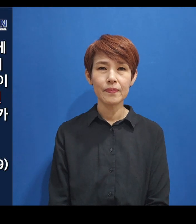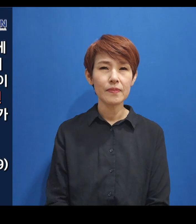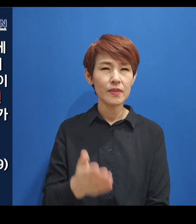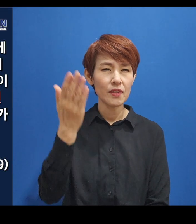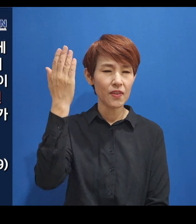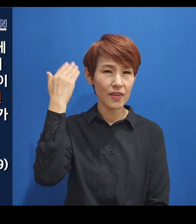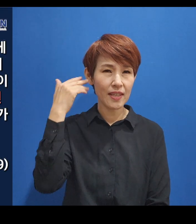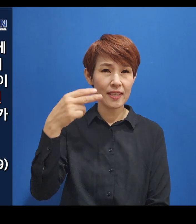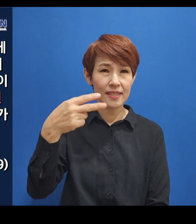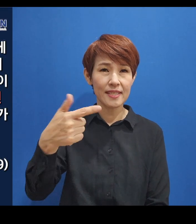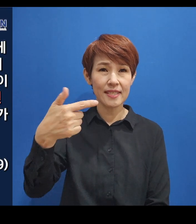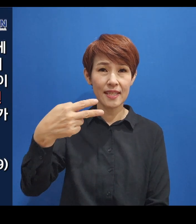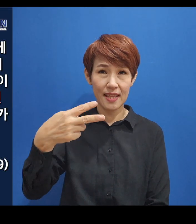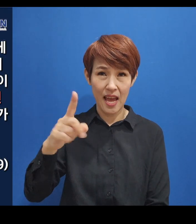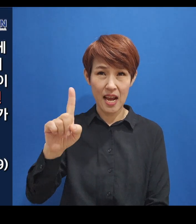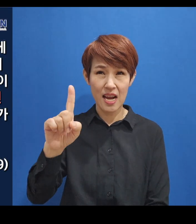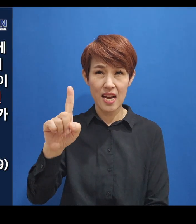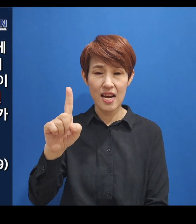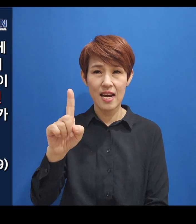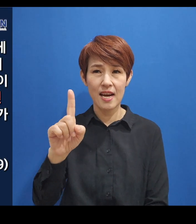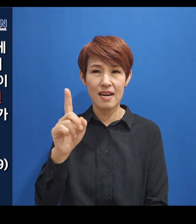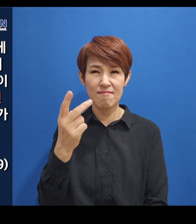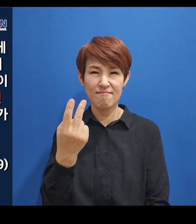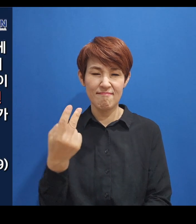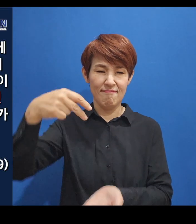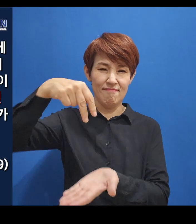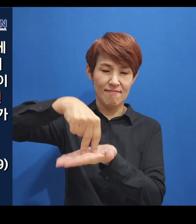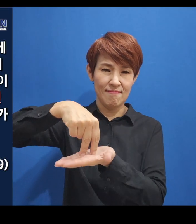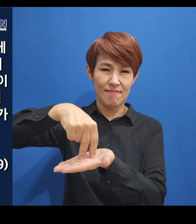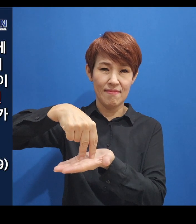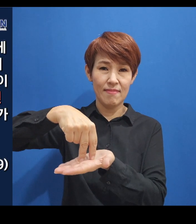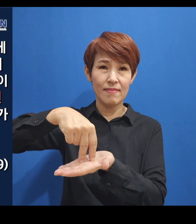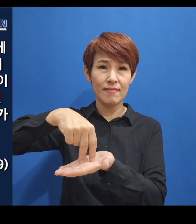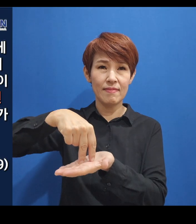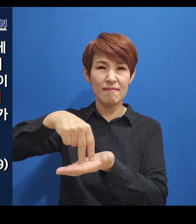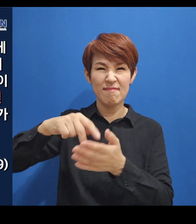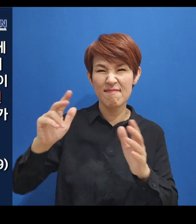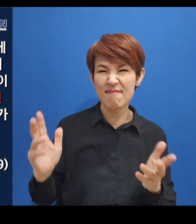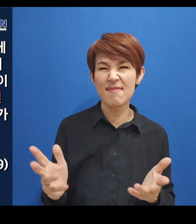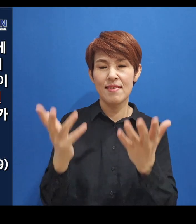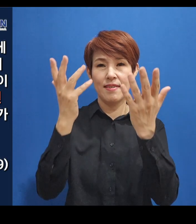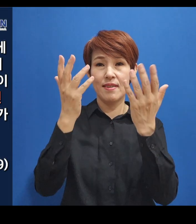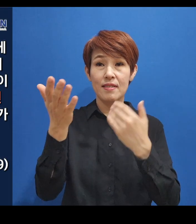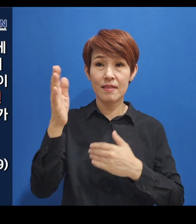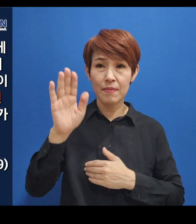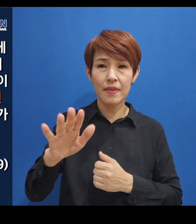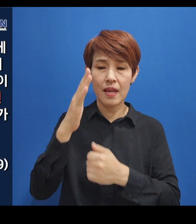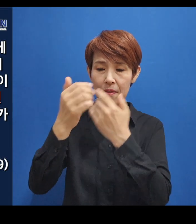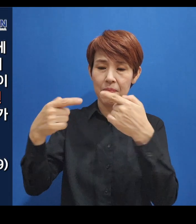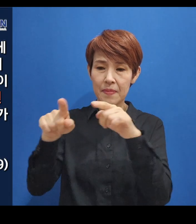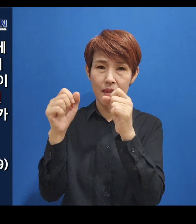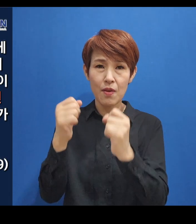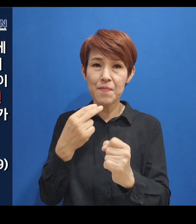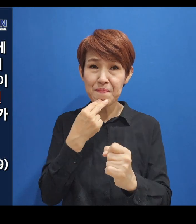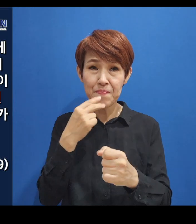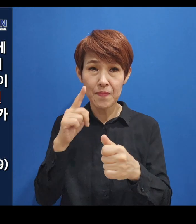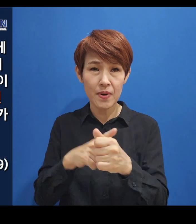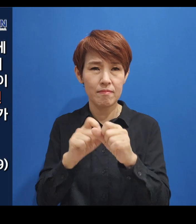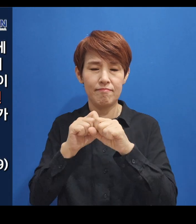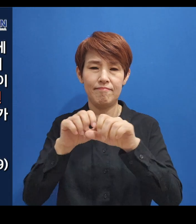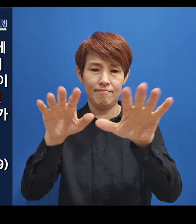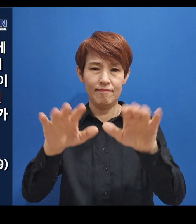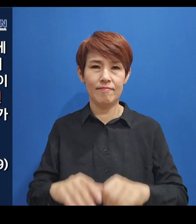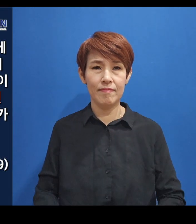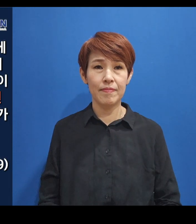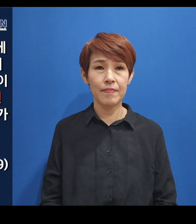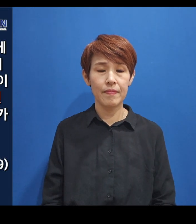이전에 드다라는 사람이 일어났지만 하나님이 함께하지 않으니까 흩어졌어요. 그 후에 가이사 아구스도 시대 때